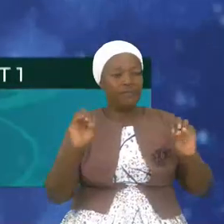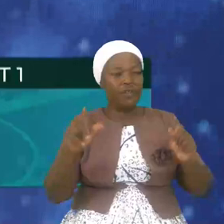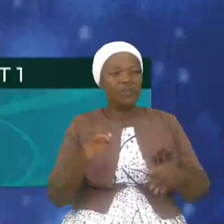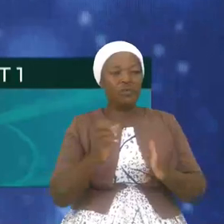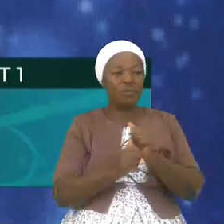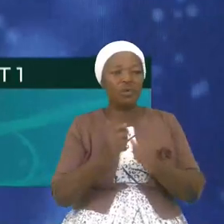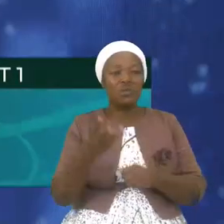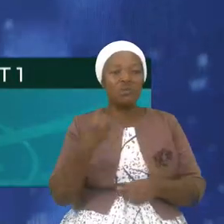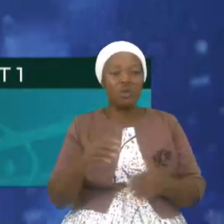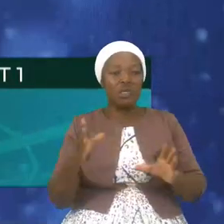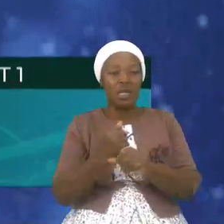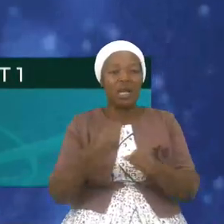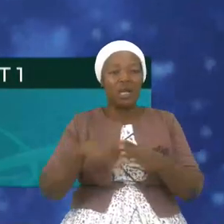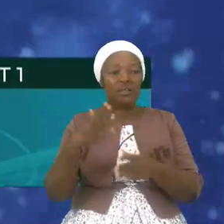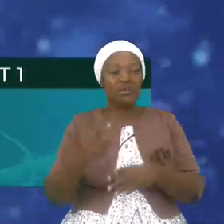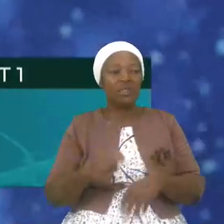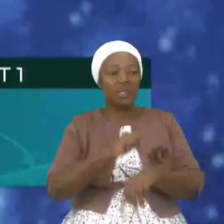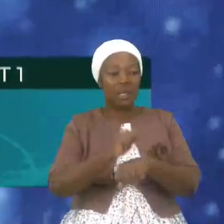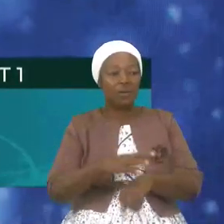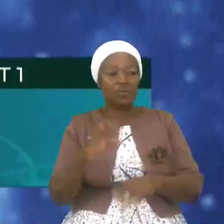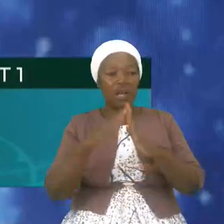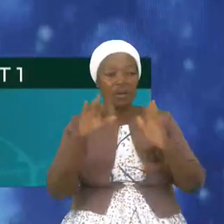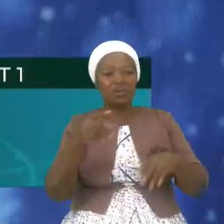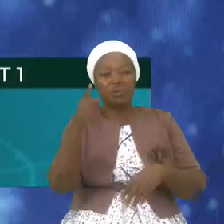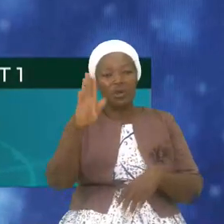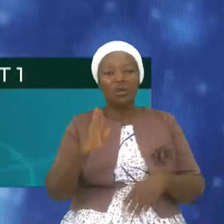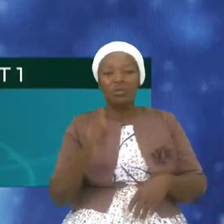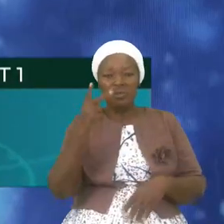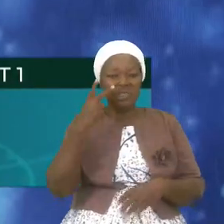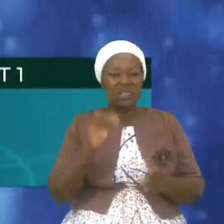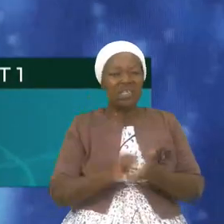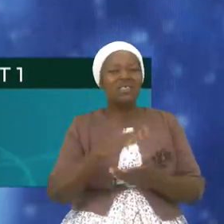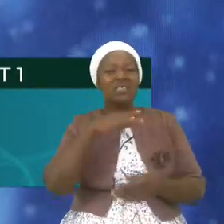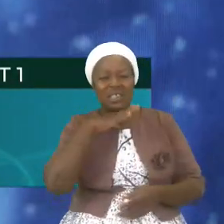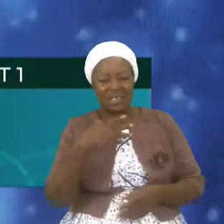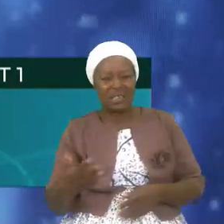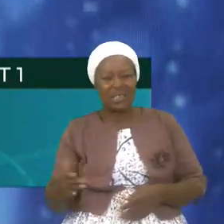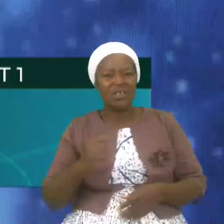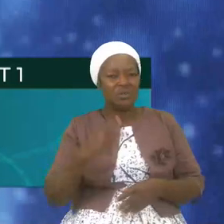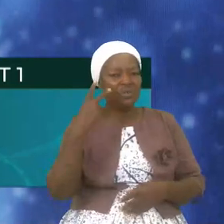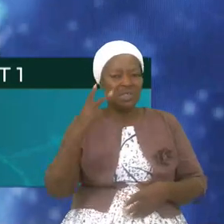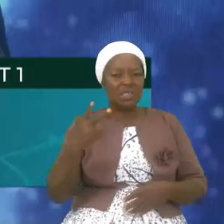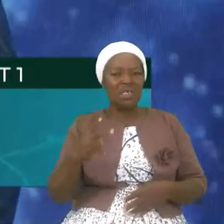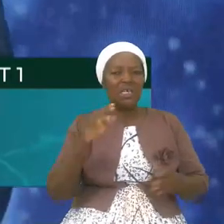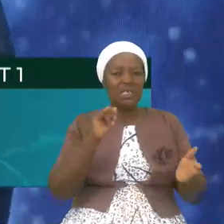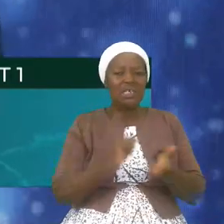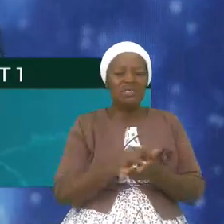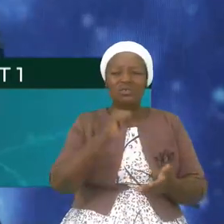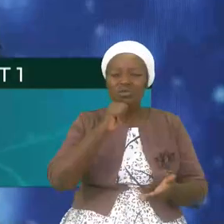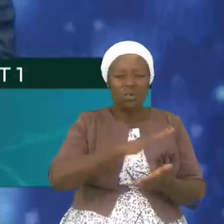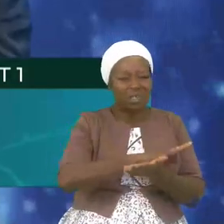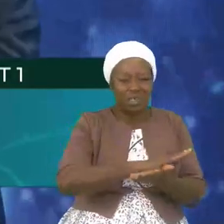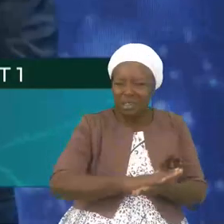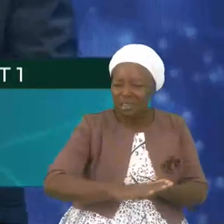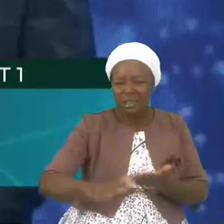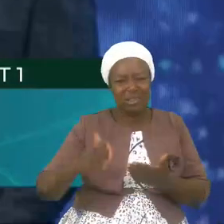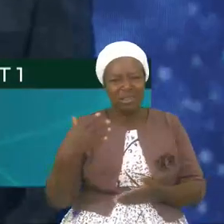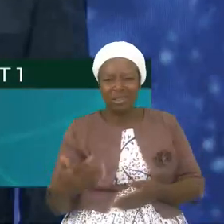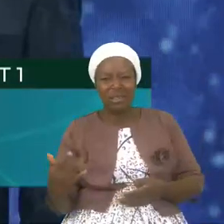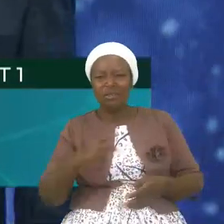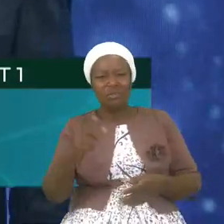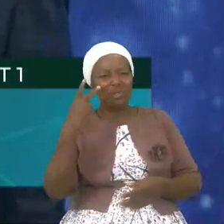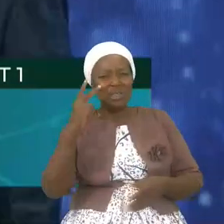la maison de Dieu à Jérusalem. Est-ce que vous voyez l'affront? Vous voyez l'indécence?